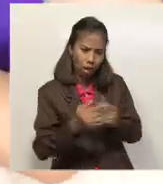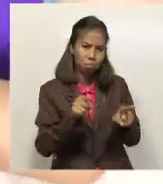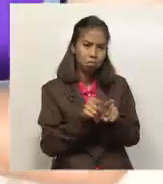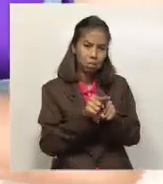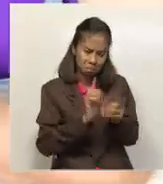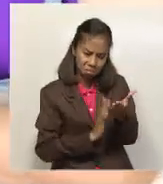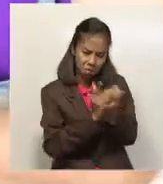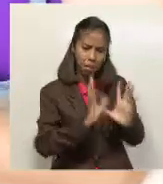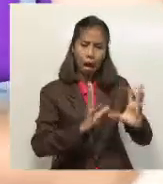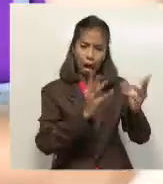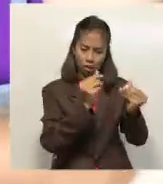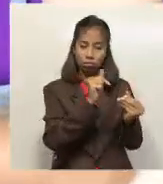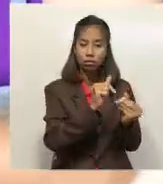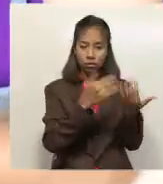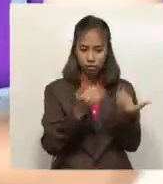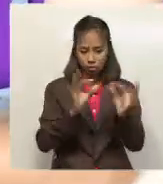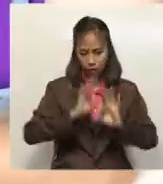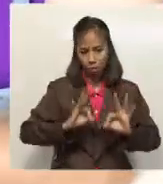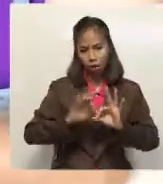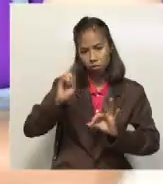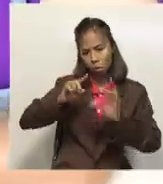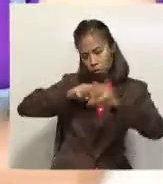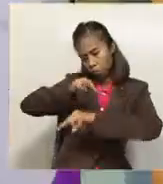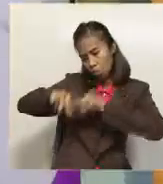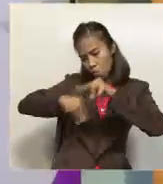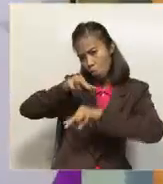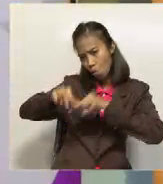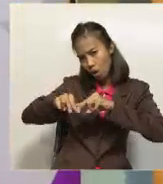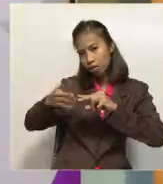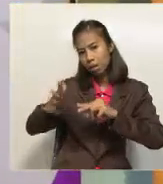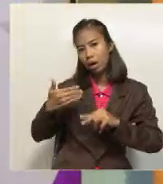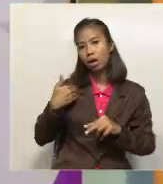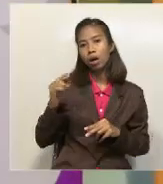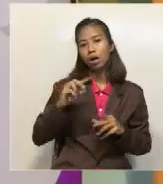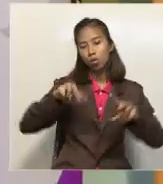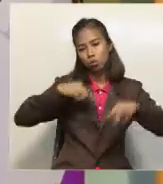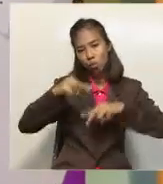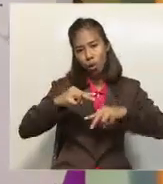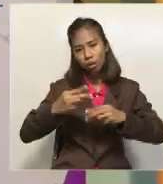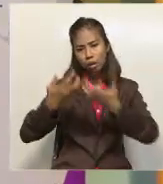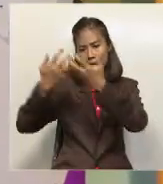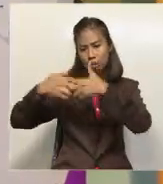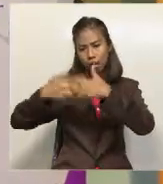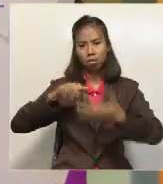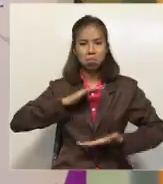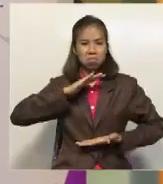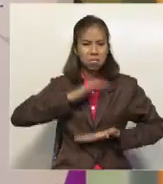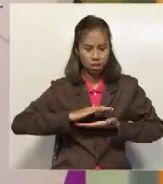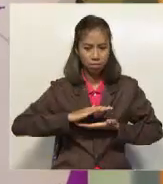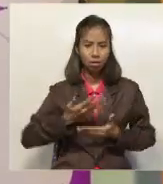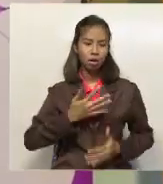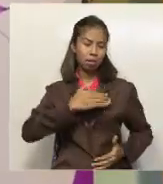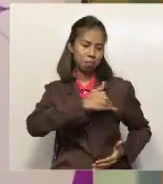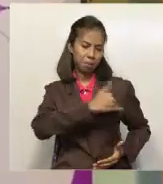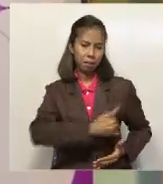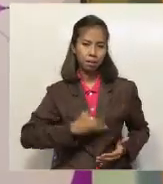สบผลสำเร็จสูงดังนั้นจึงต้องมีการตรวจคัดกรองโรคทั้งการตรวจด้วยเครื่องเมมโมแกรมหรือว่าการตรวจคัม